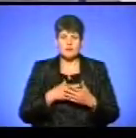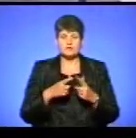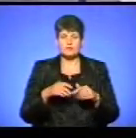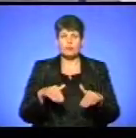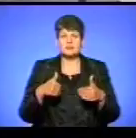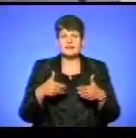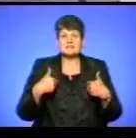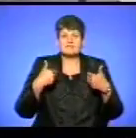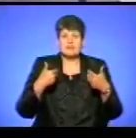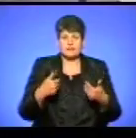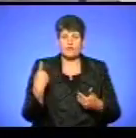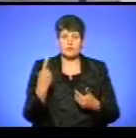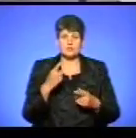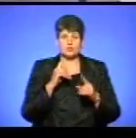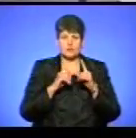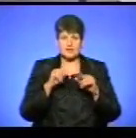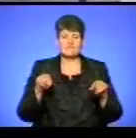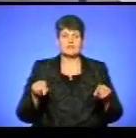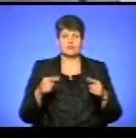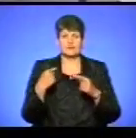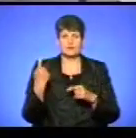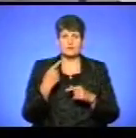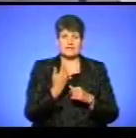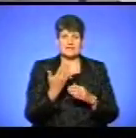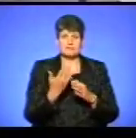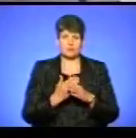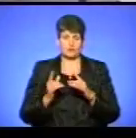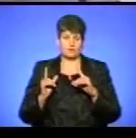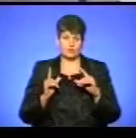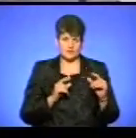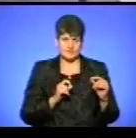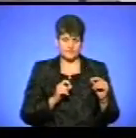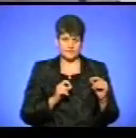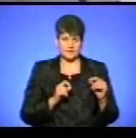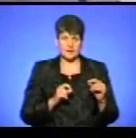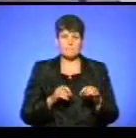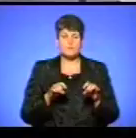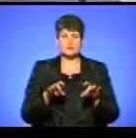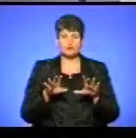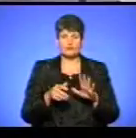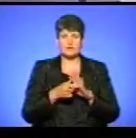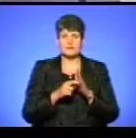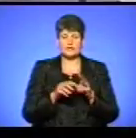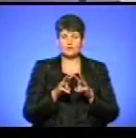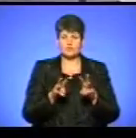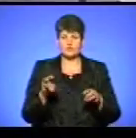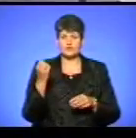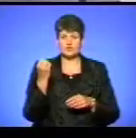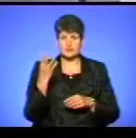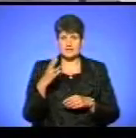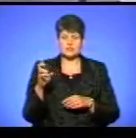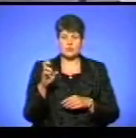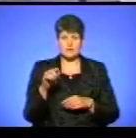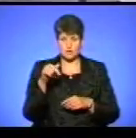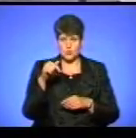подали звернення до обласної ради відновити в області їх пільговий проїзд. Зазначу, постановою Кабінету міністрів від 14